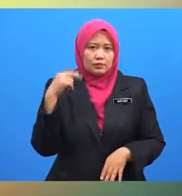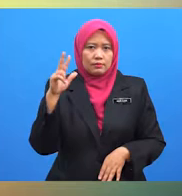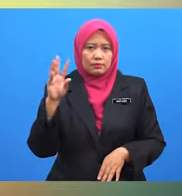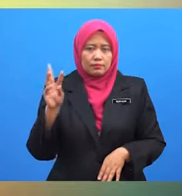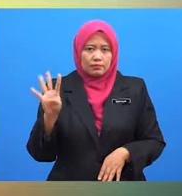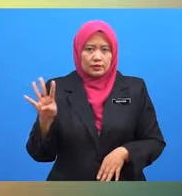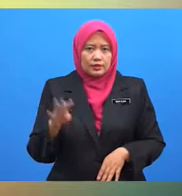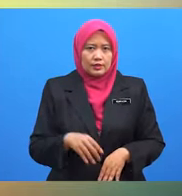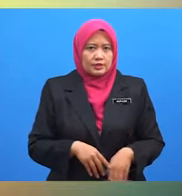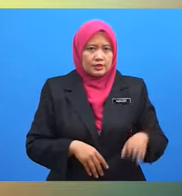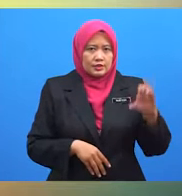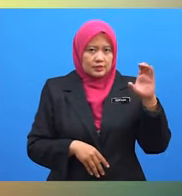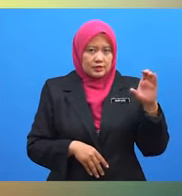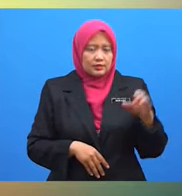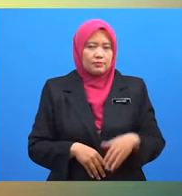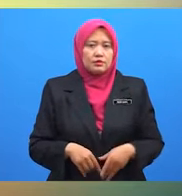Jawabannya C.